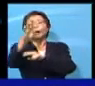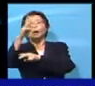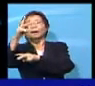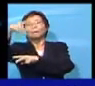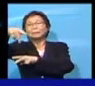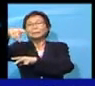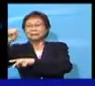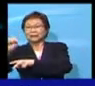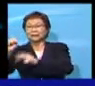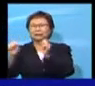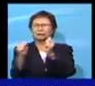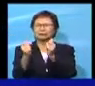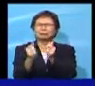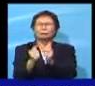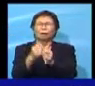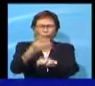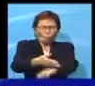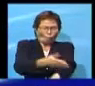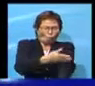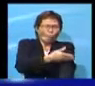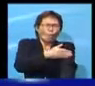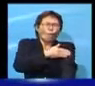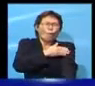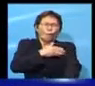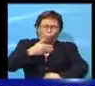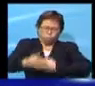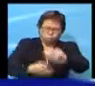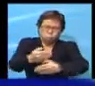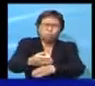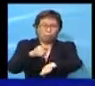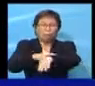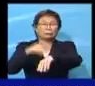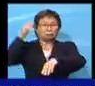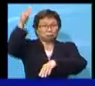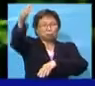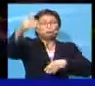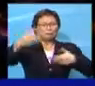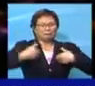dengan kemajuan dimiliki pada masa akan datang.